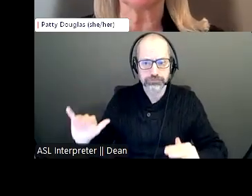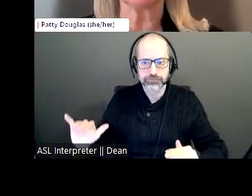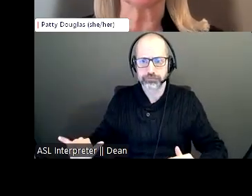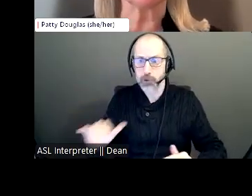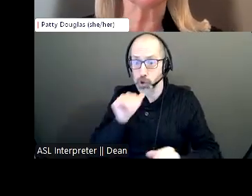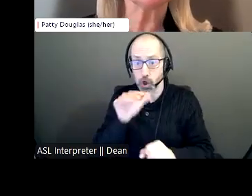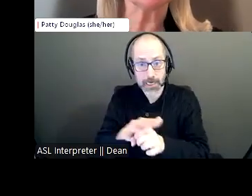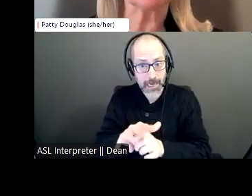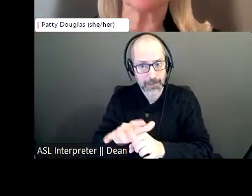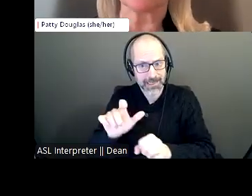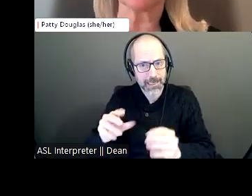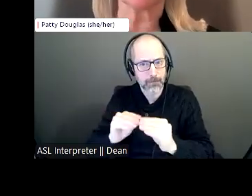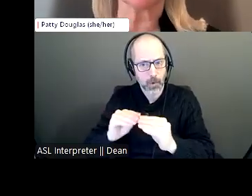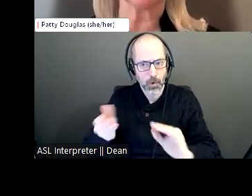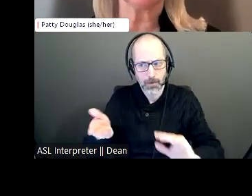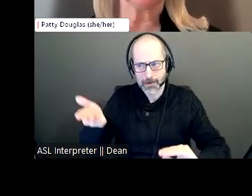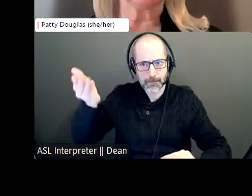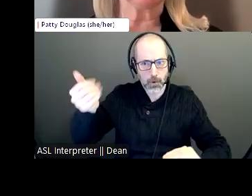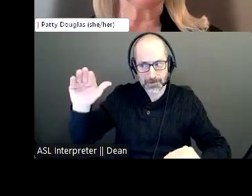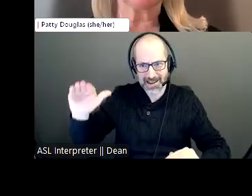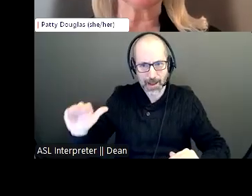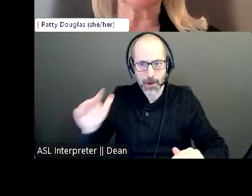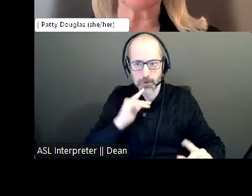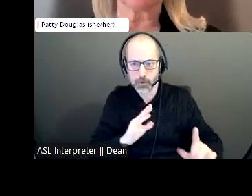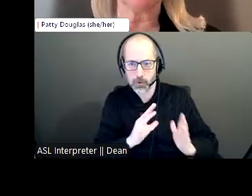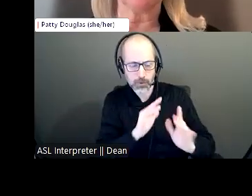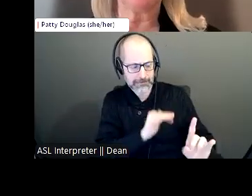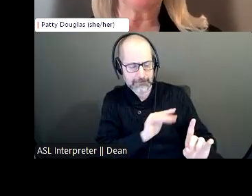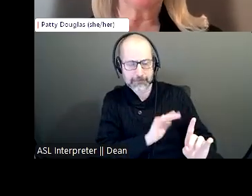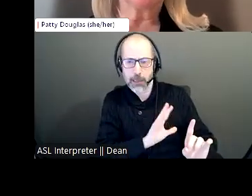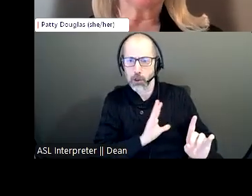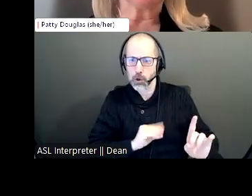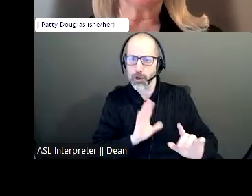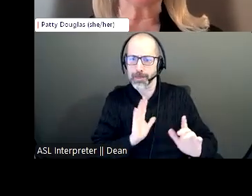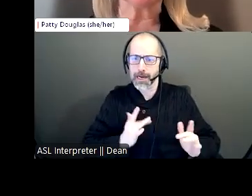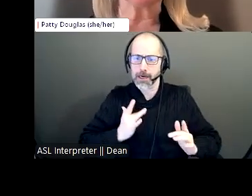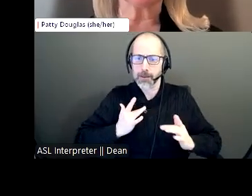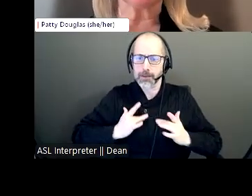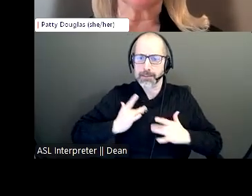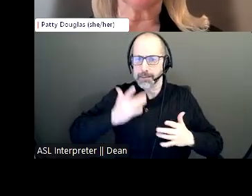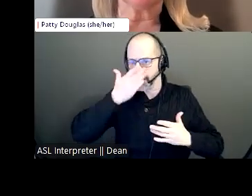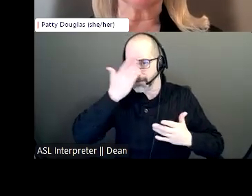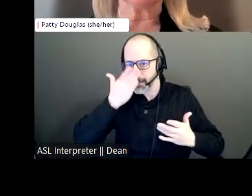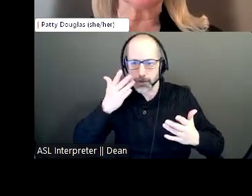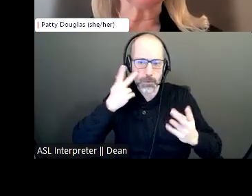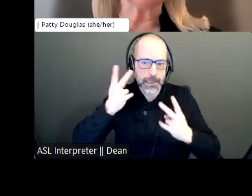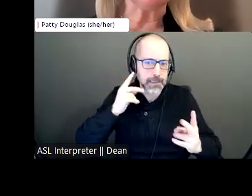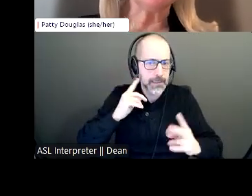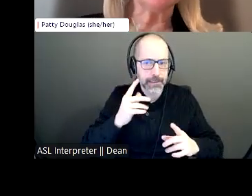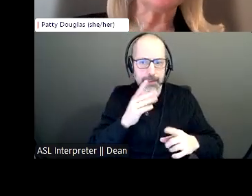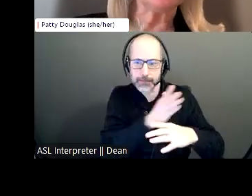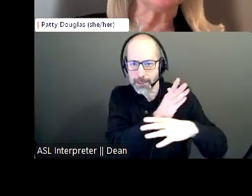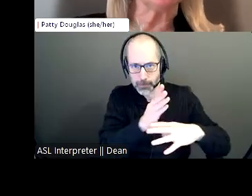faut donc savoir où la personne en est quant à sa perception